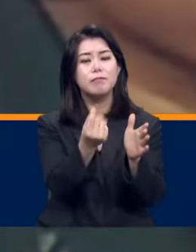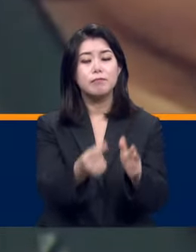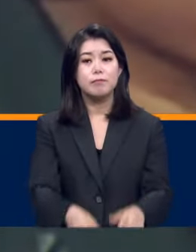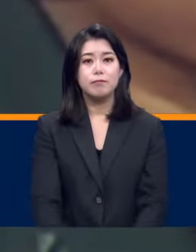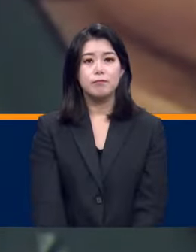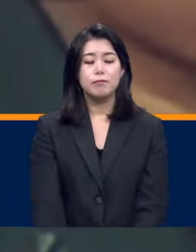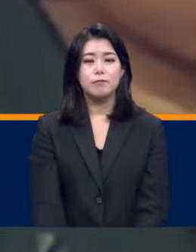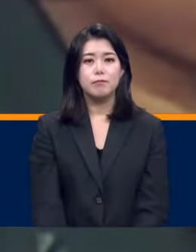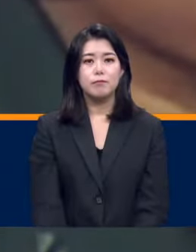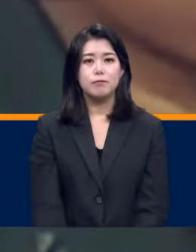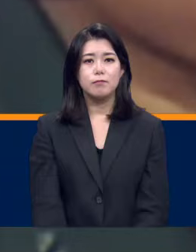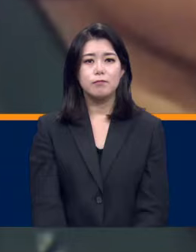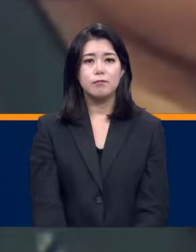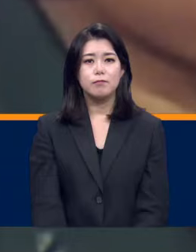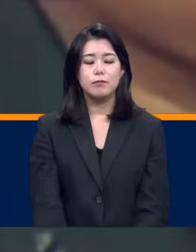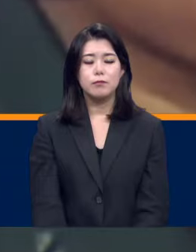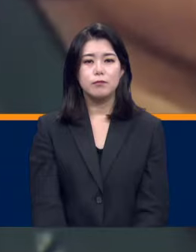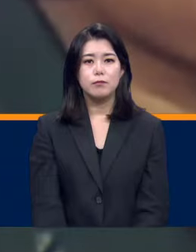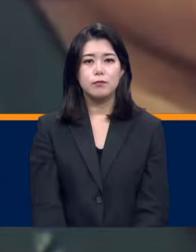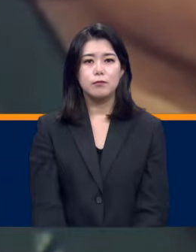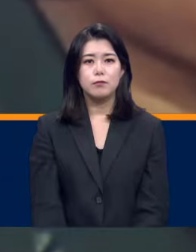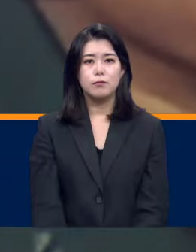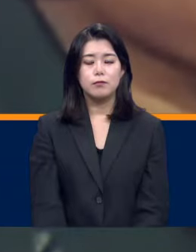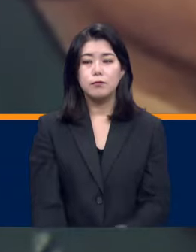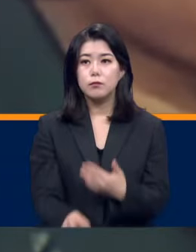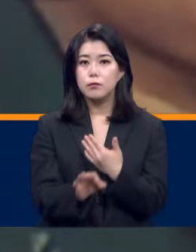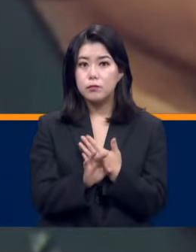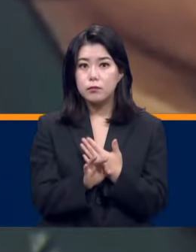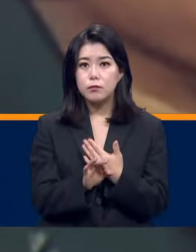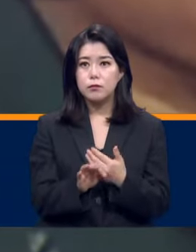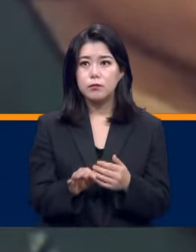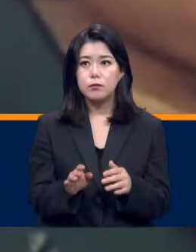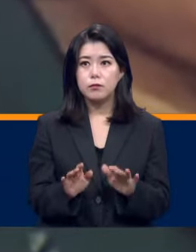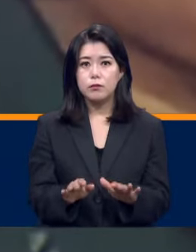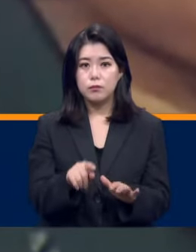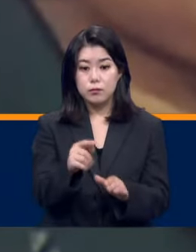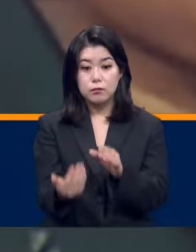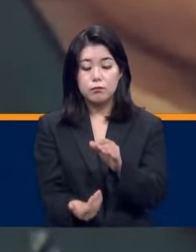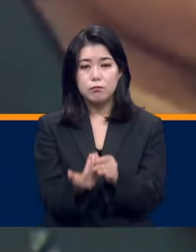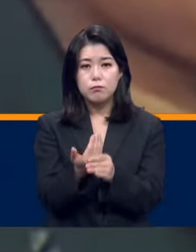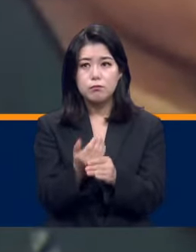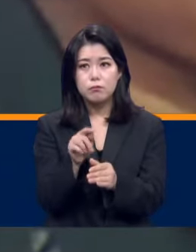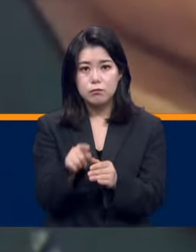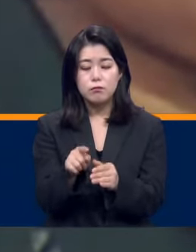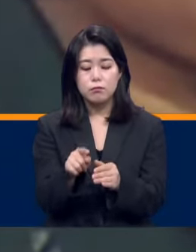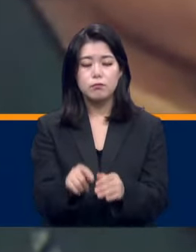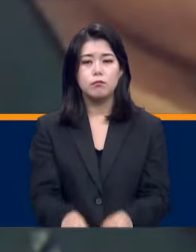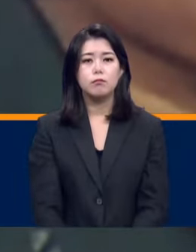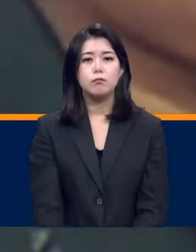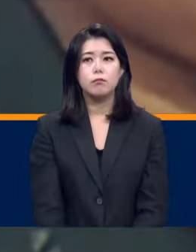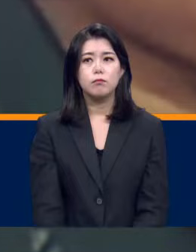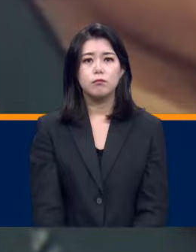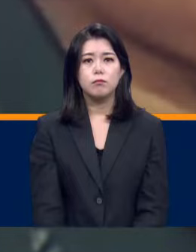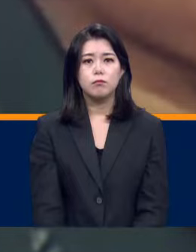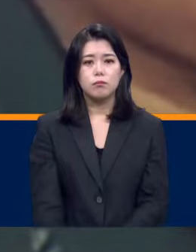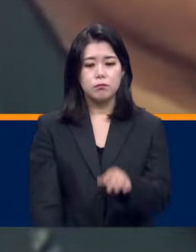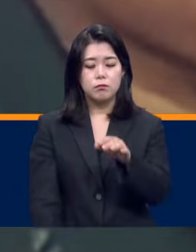맞습니다 근데 그렇다고 한다면 여기요요 사건이라고 얘기해야 될까요요 얘기에